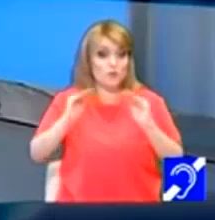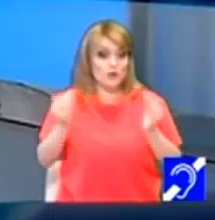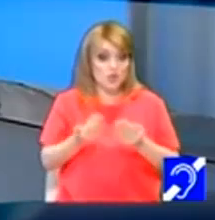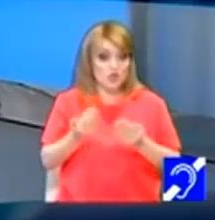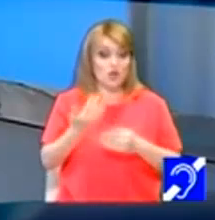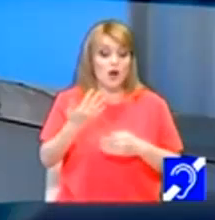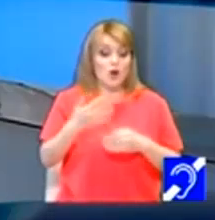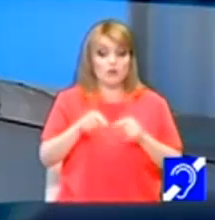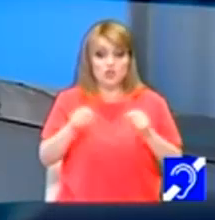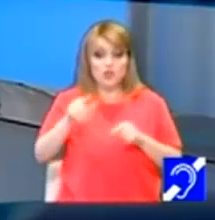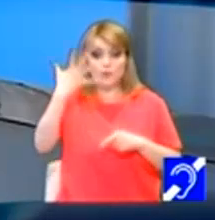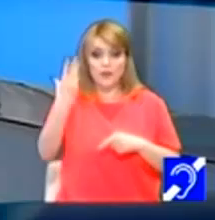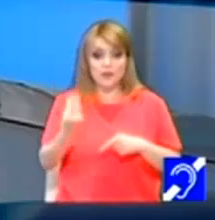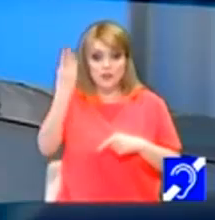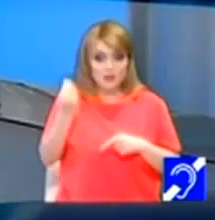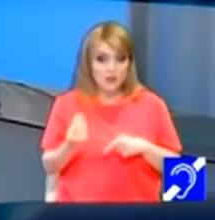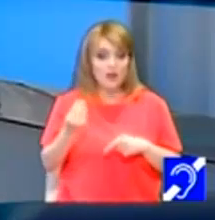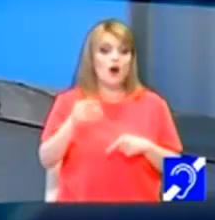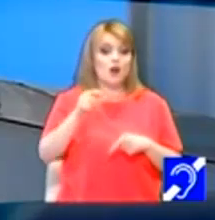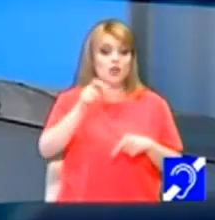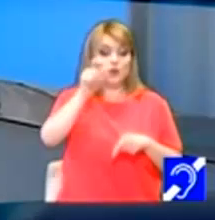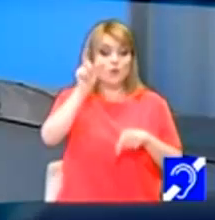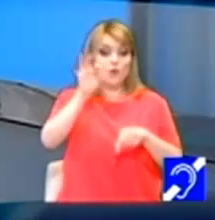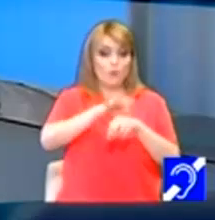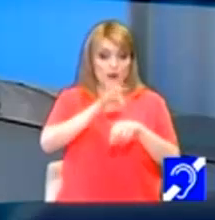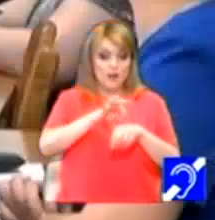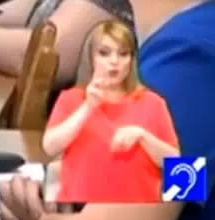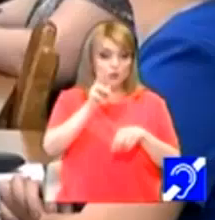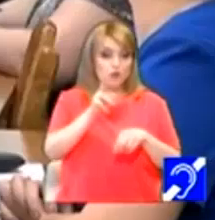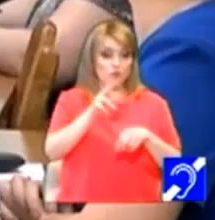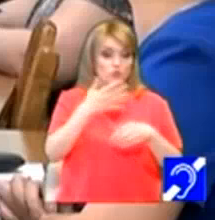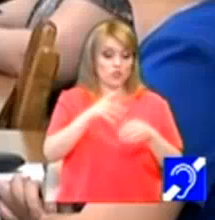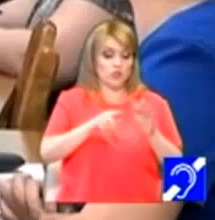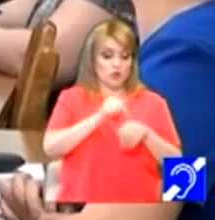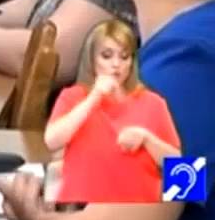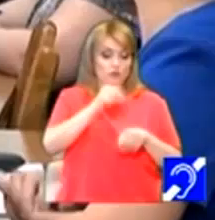simptome. Păstrarea regulilor de protecție rămâne esențială.